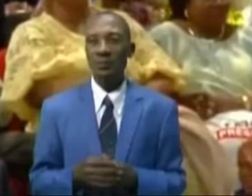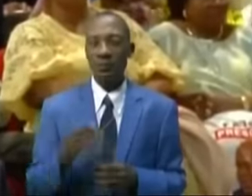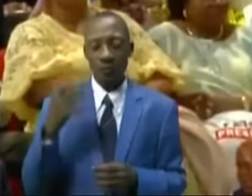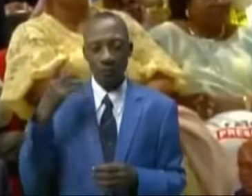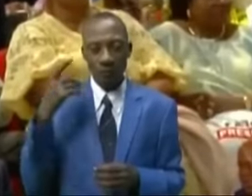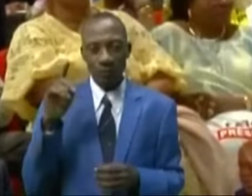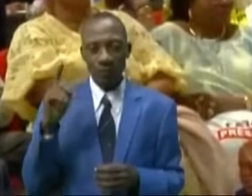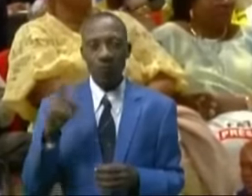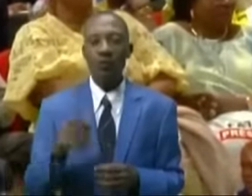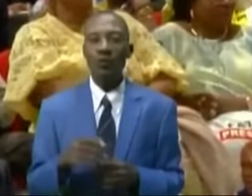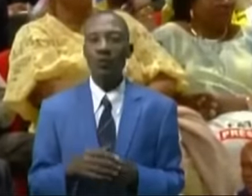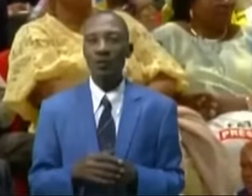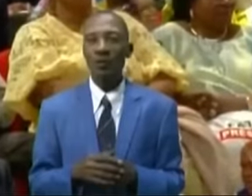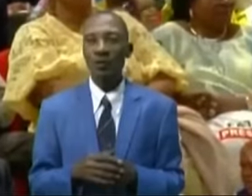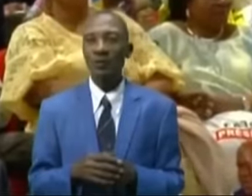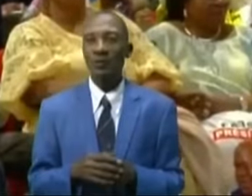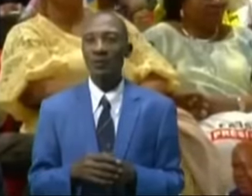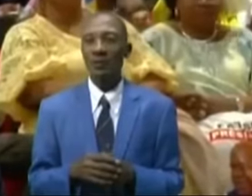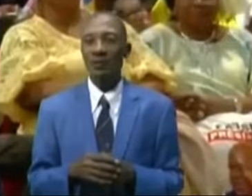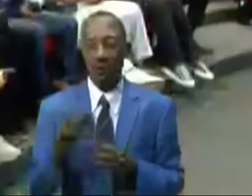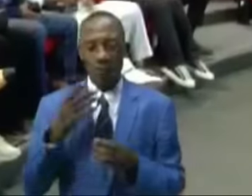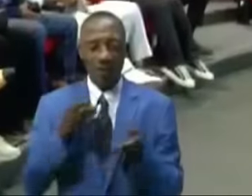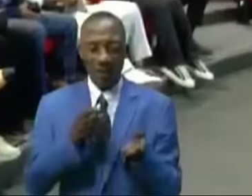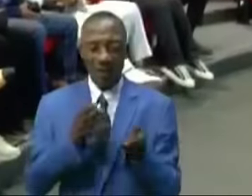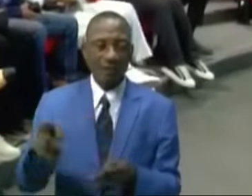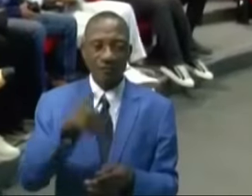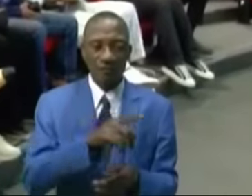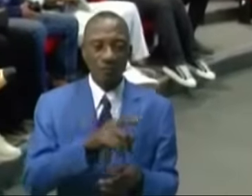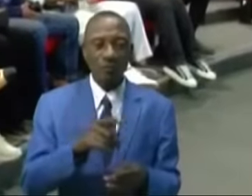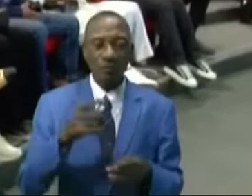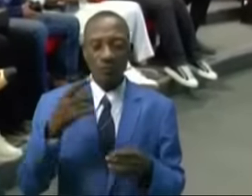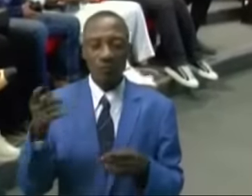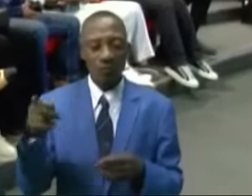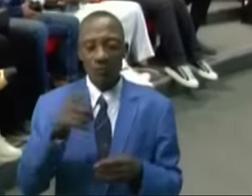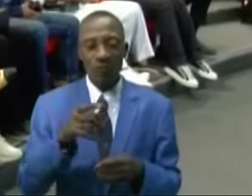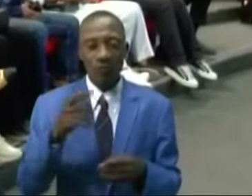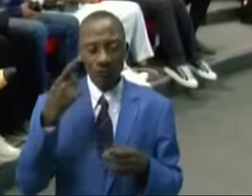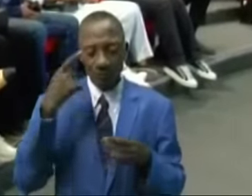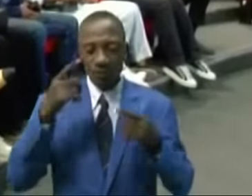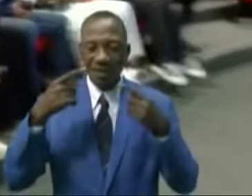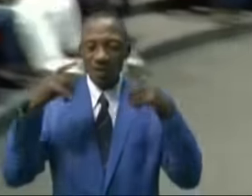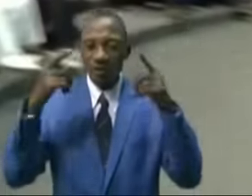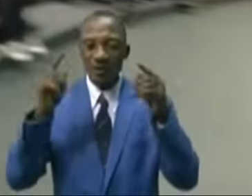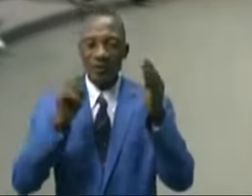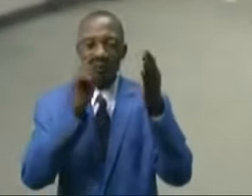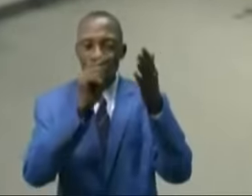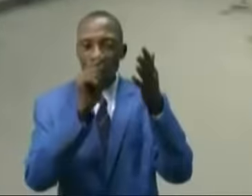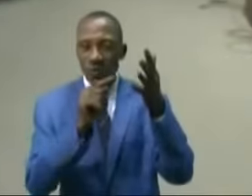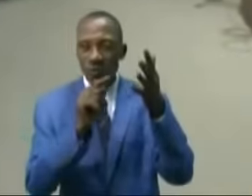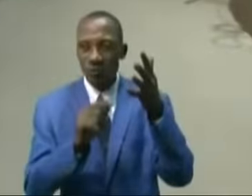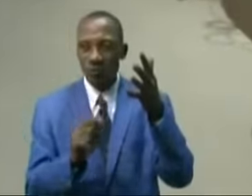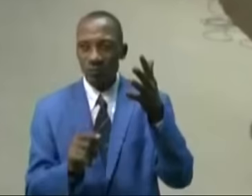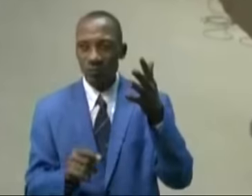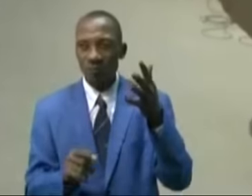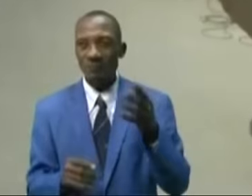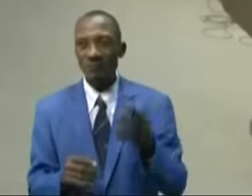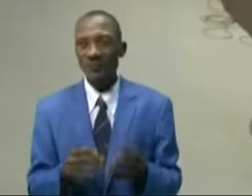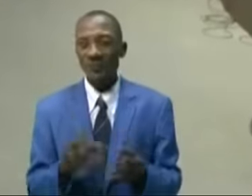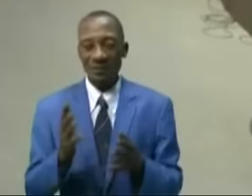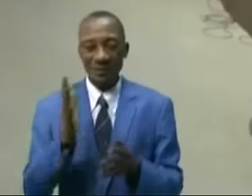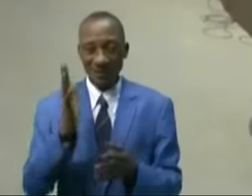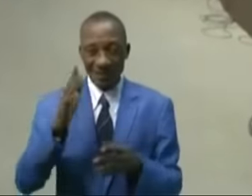aboutir à des succès dans chaque engagement. J'espère que dans 5 ans, j'aurai